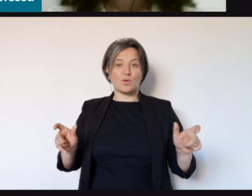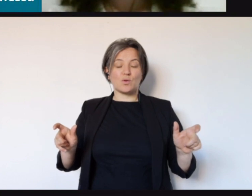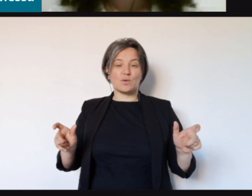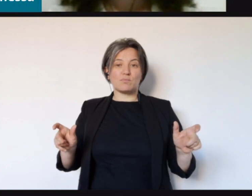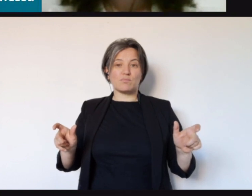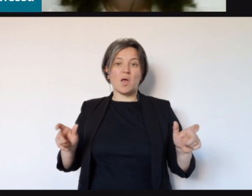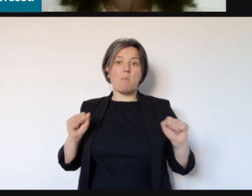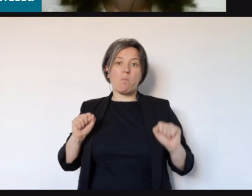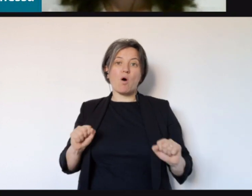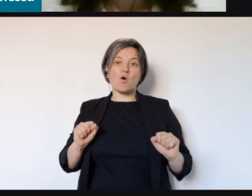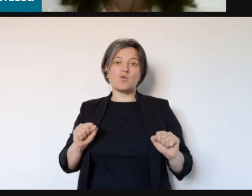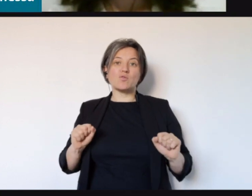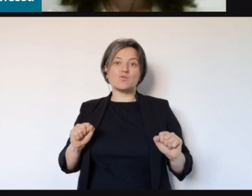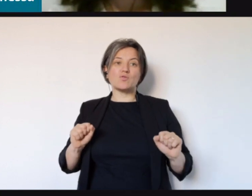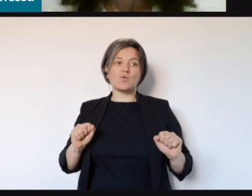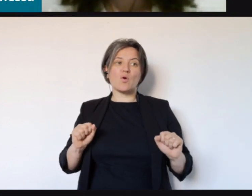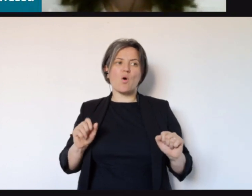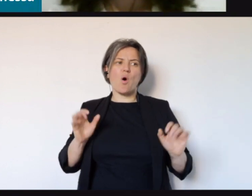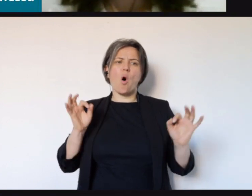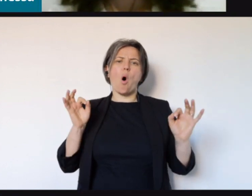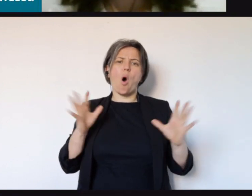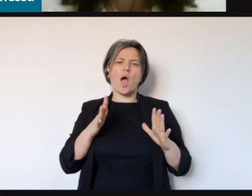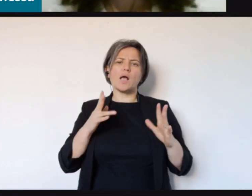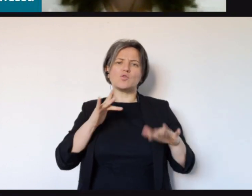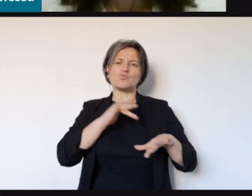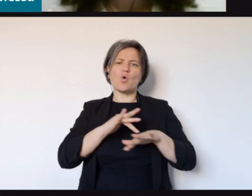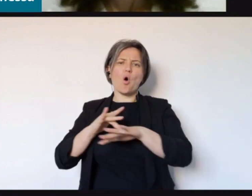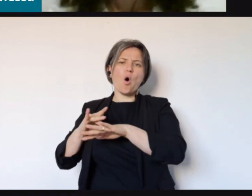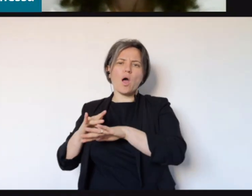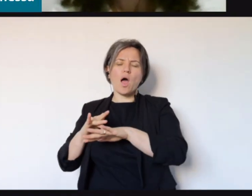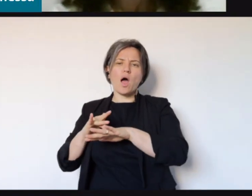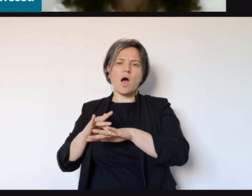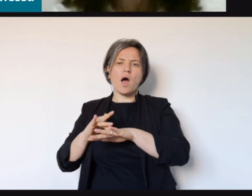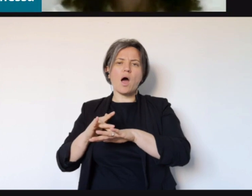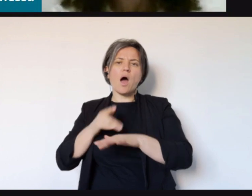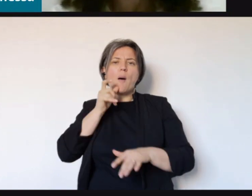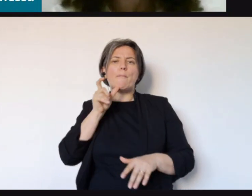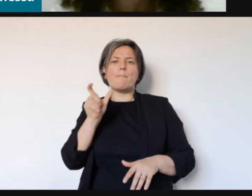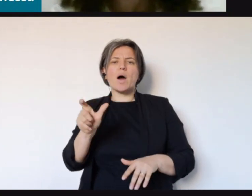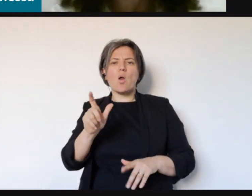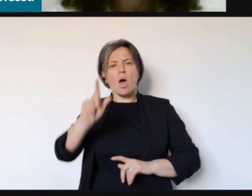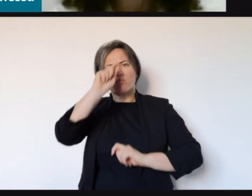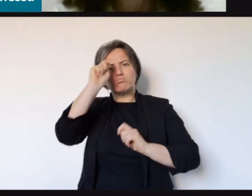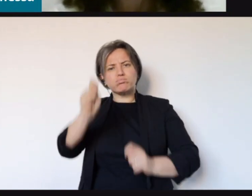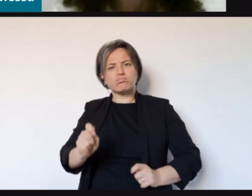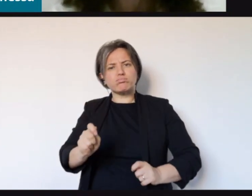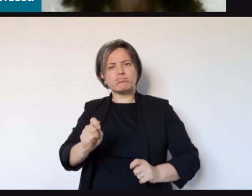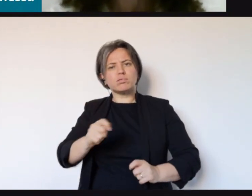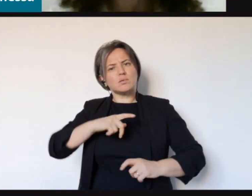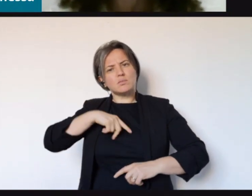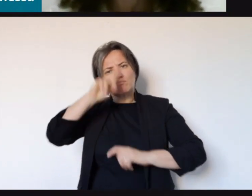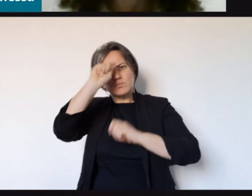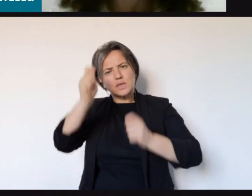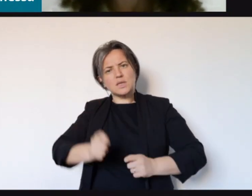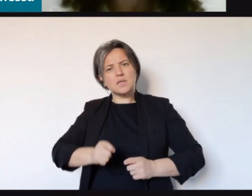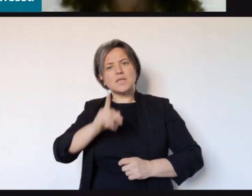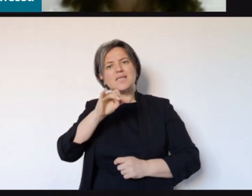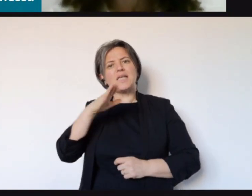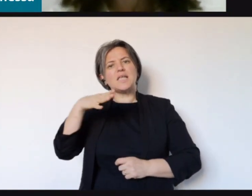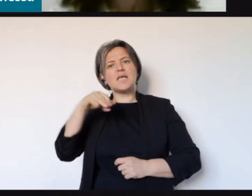vivere le loro opportunità. Che significa dignità? Intanto la dignità della